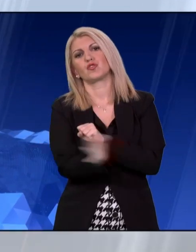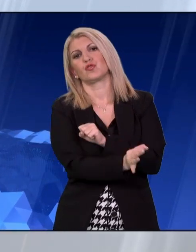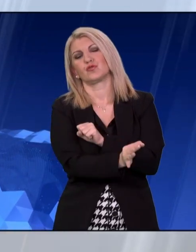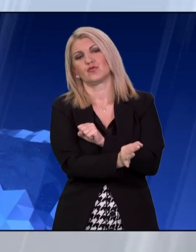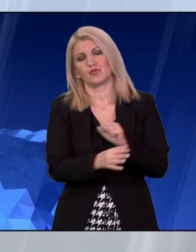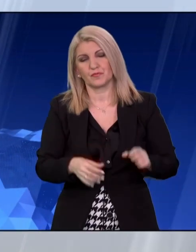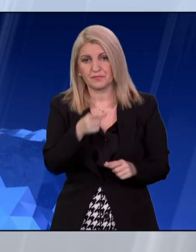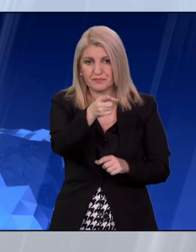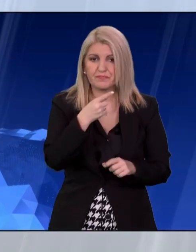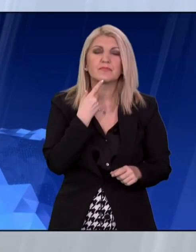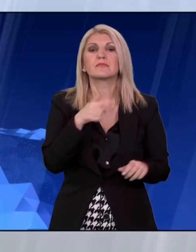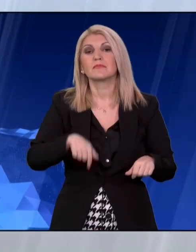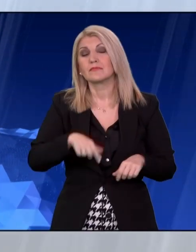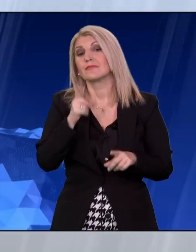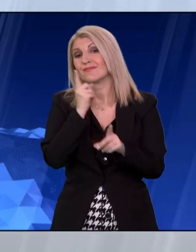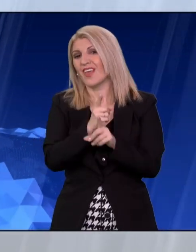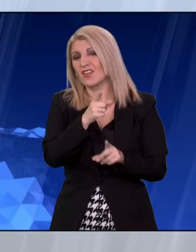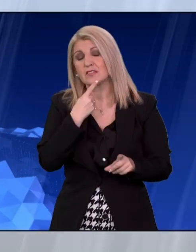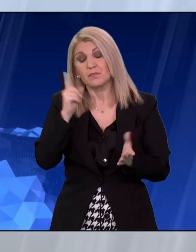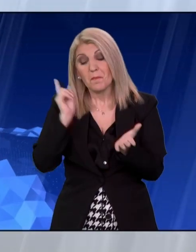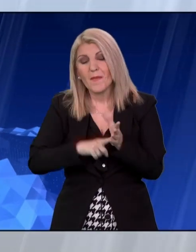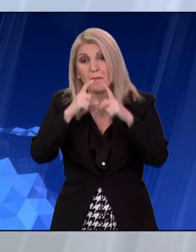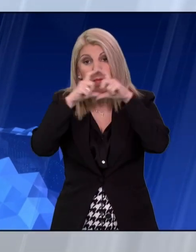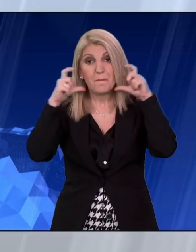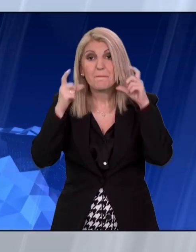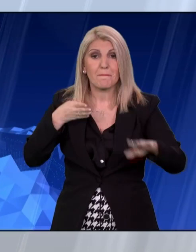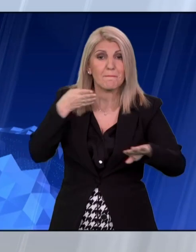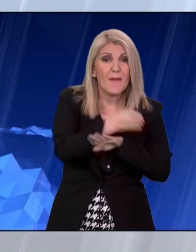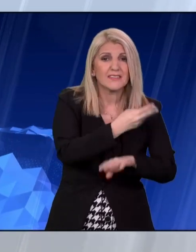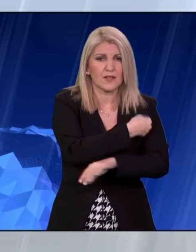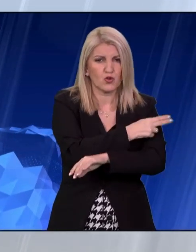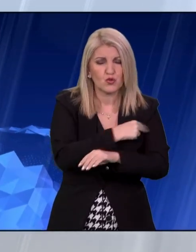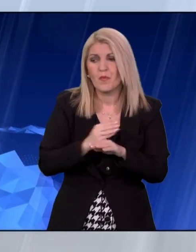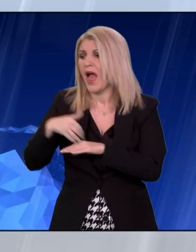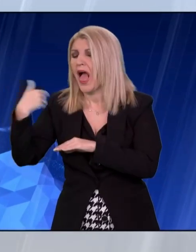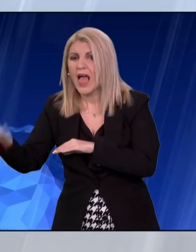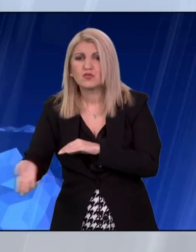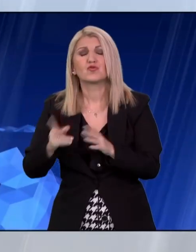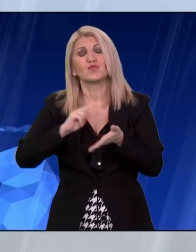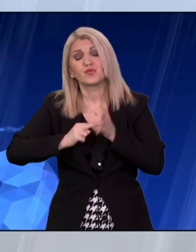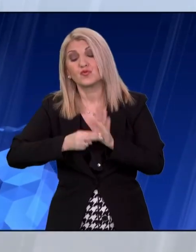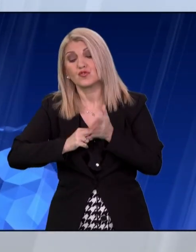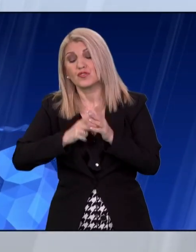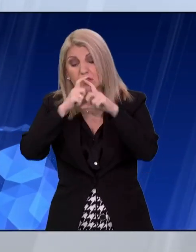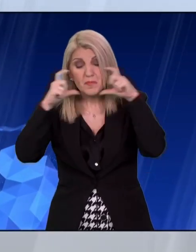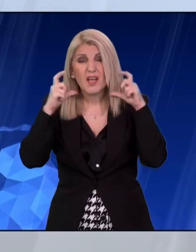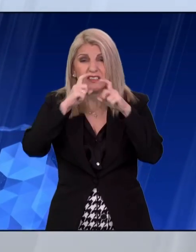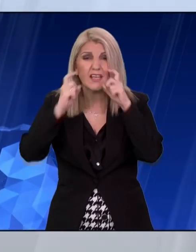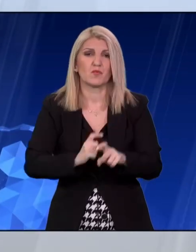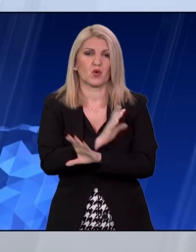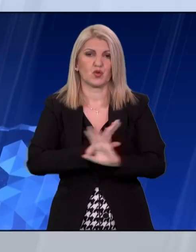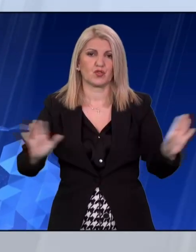του κορωνοϊού οι επιδημιολόγο συστήνουν χρήση μάσκα στα νοσοκομεία και δομές υγείας κάτι που θα αποφασίζουν οι επιτροπές λιμό σων των νοσοκομείων